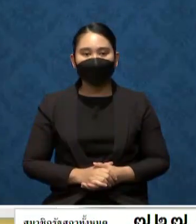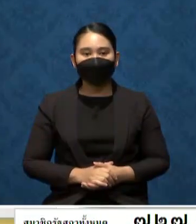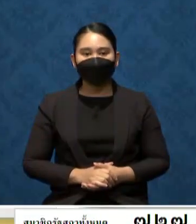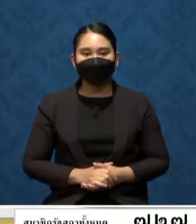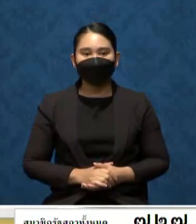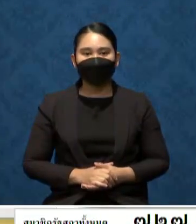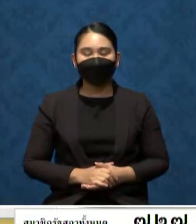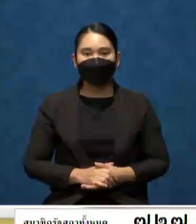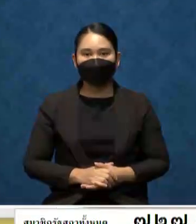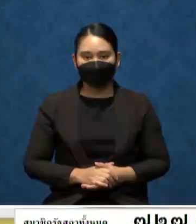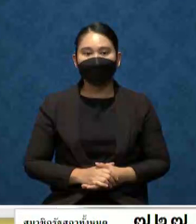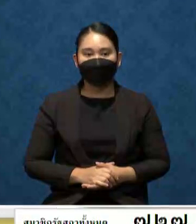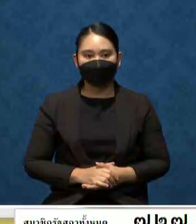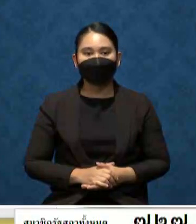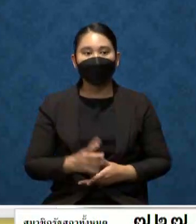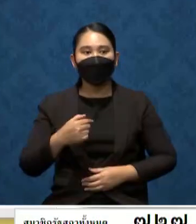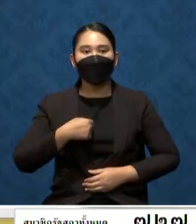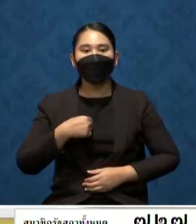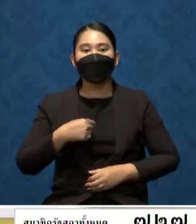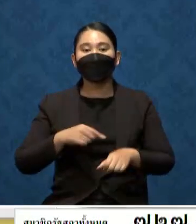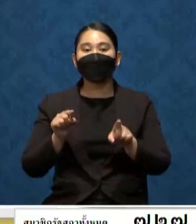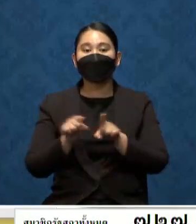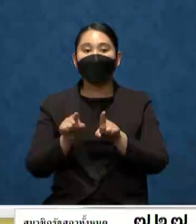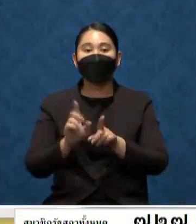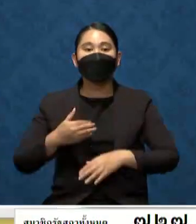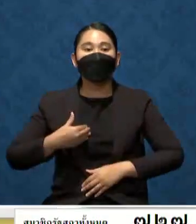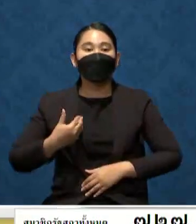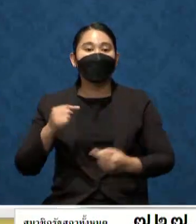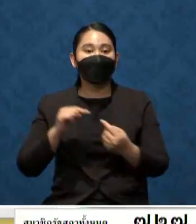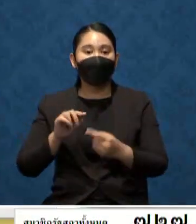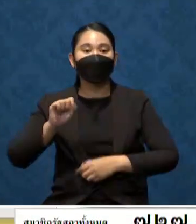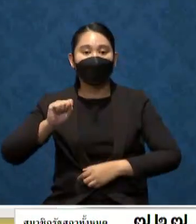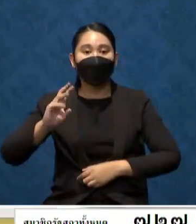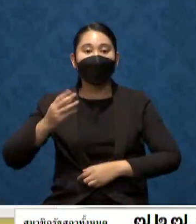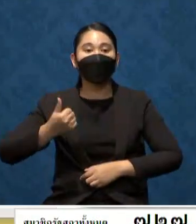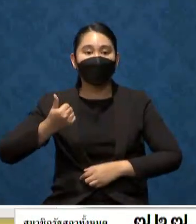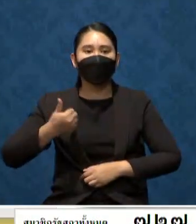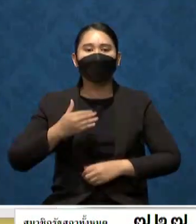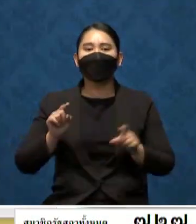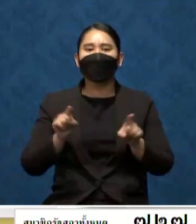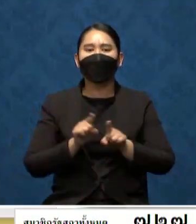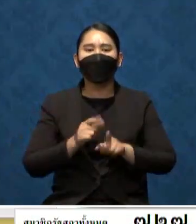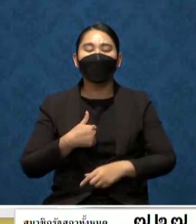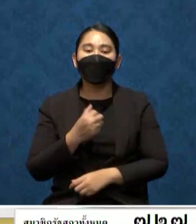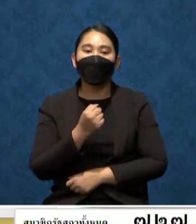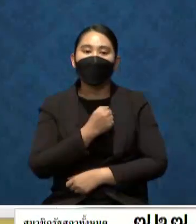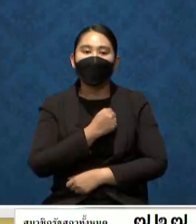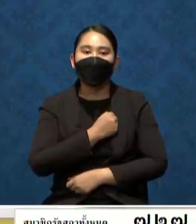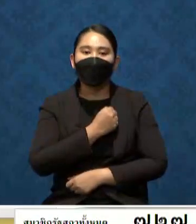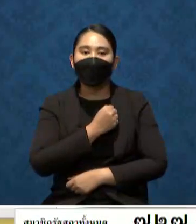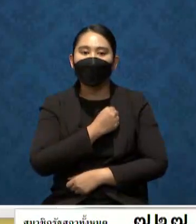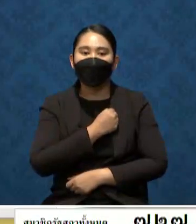น่นอนนะครับผมก็เหมือนกับท่านสมาชิกวุฒิสภาท่านอื่นที่นั่งทนฟังด้วย